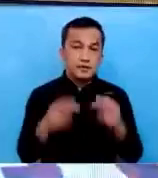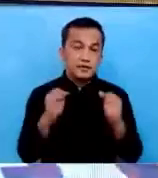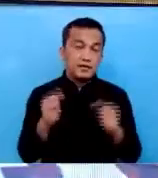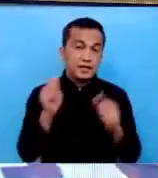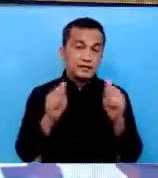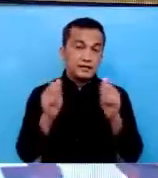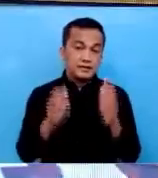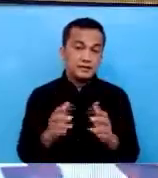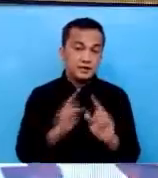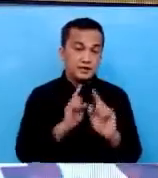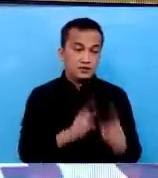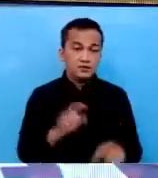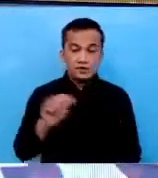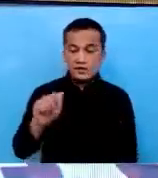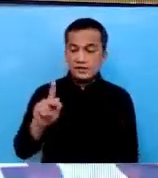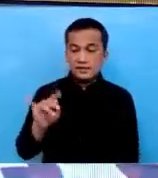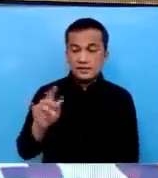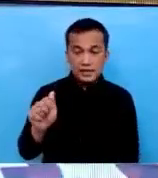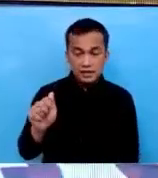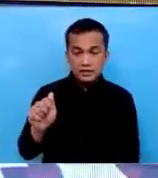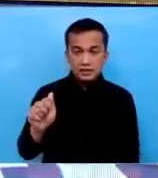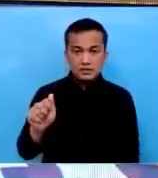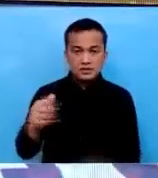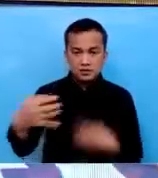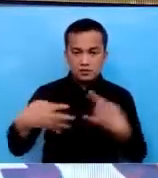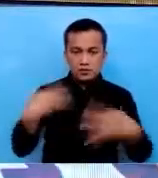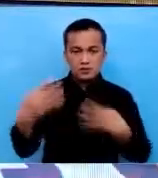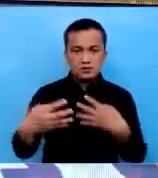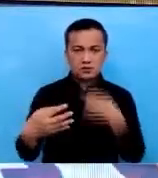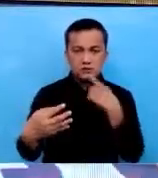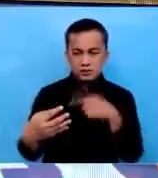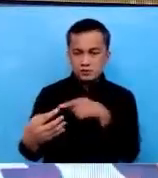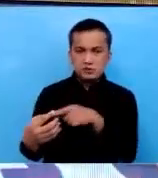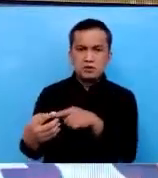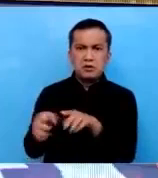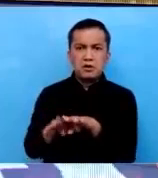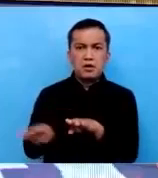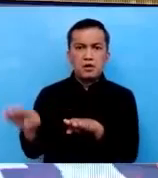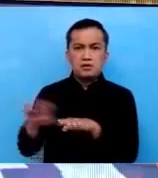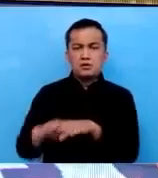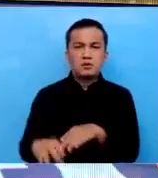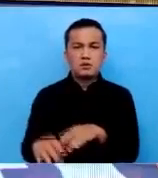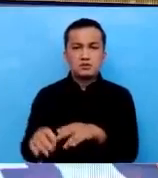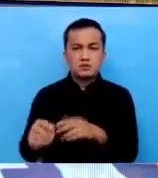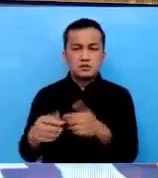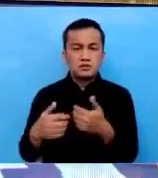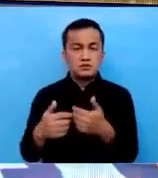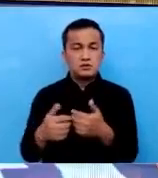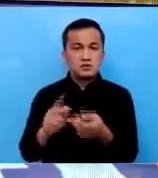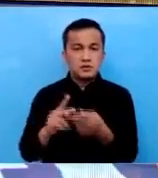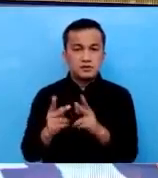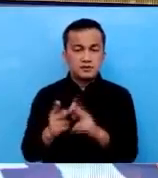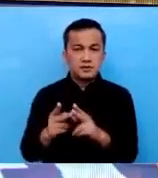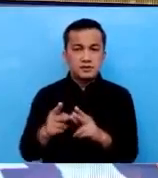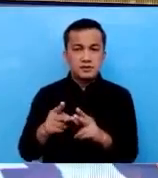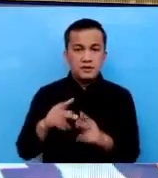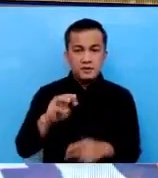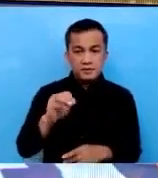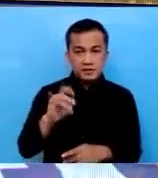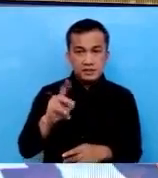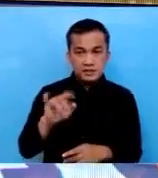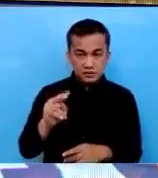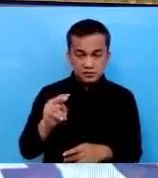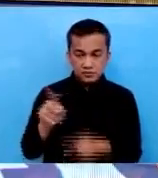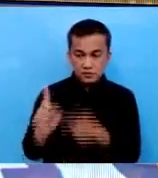sumagot na si Andrea Brillante sa mga basher na sinabing nangaliwa umano siya sa ka-love team na si Seth Pedelin. Ito'y matapos umamin